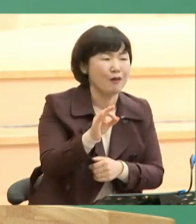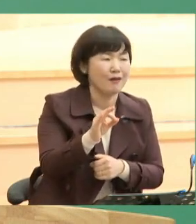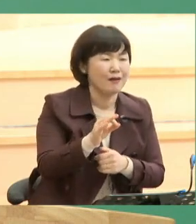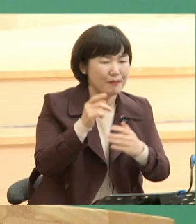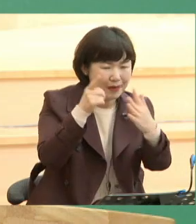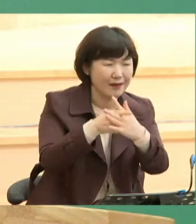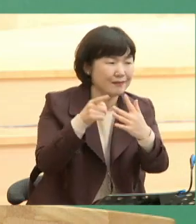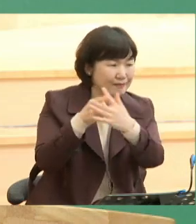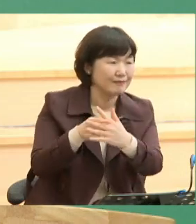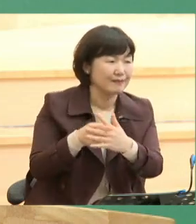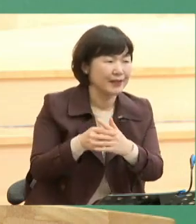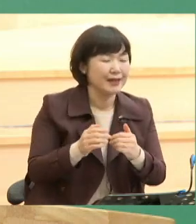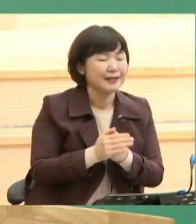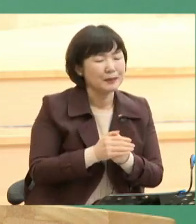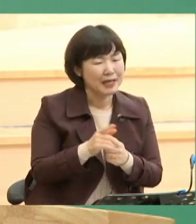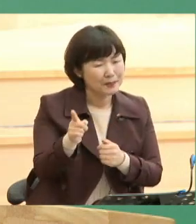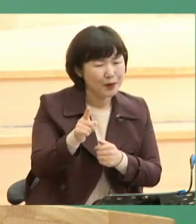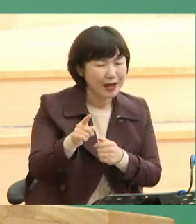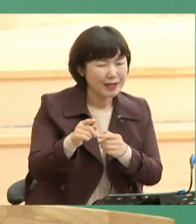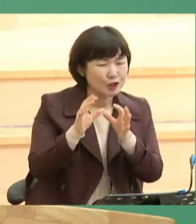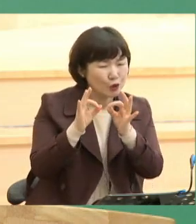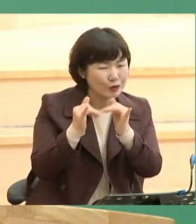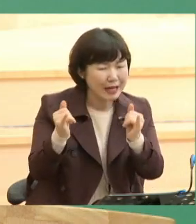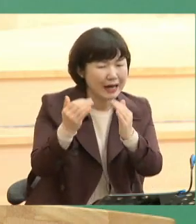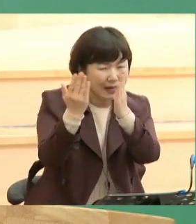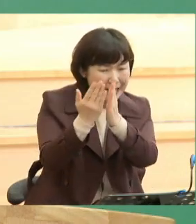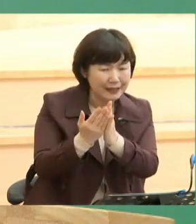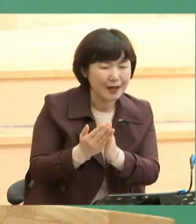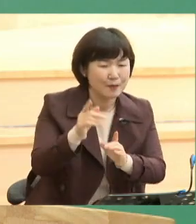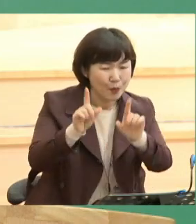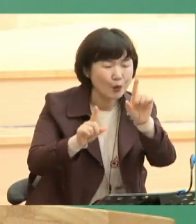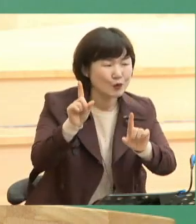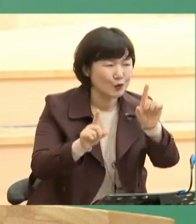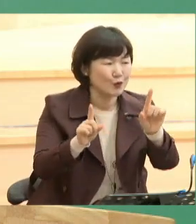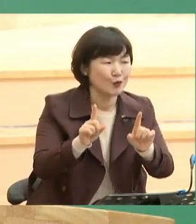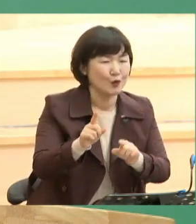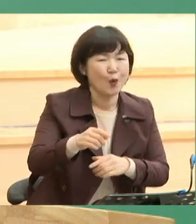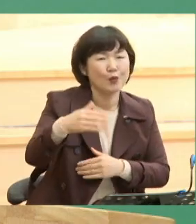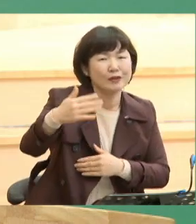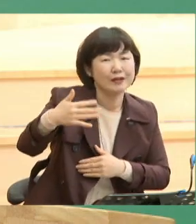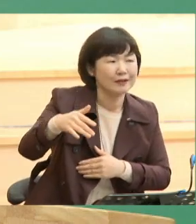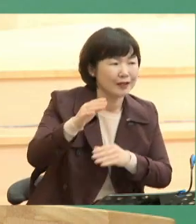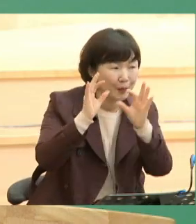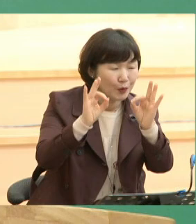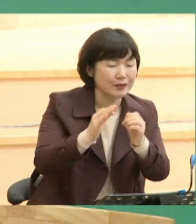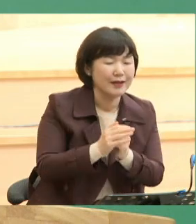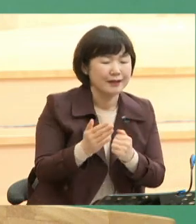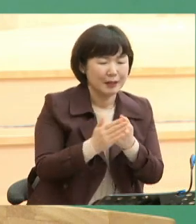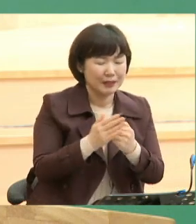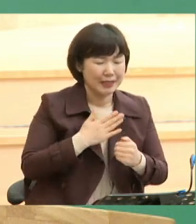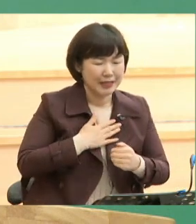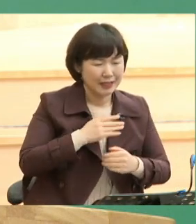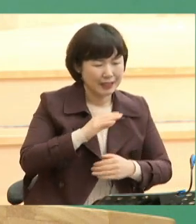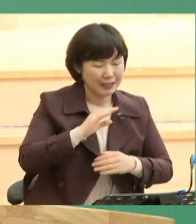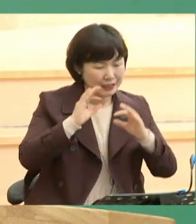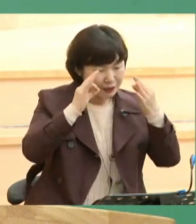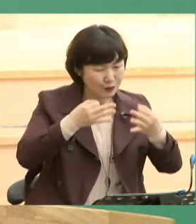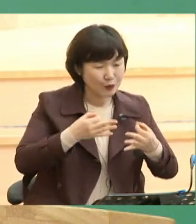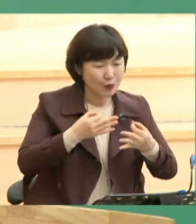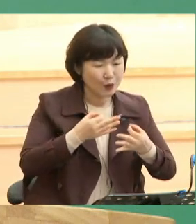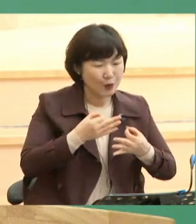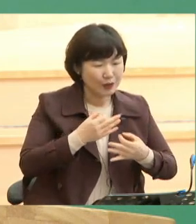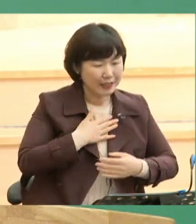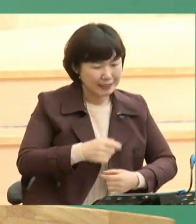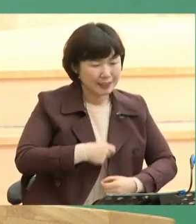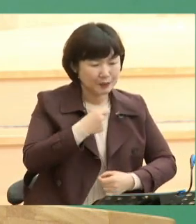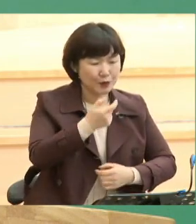말해서 전도사님 다 보이는 그런 모습이 보였어요 그때 제가 진심으로 어떤 기도를 제가 하나님 앞에 올려드린 줄